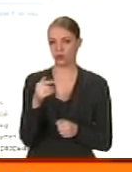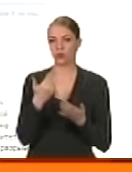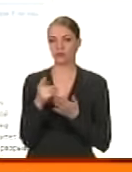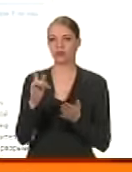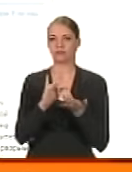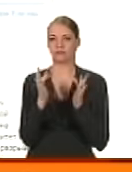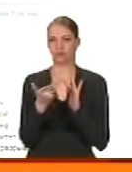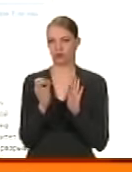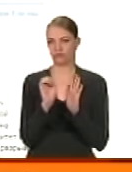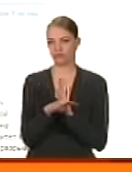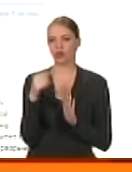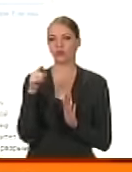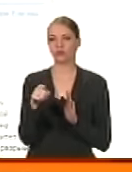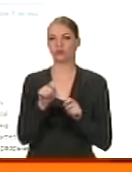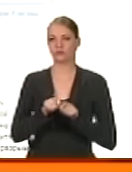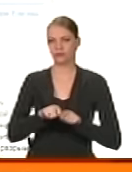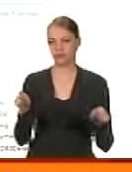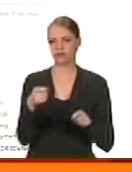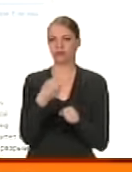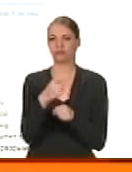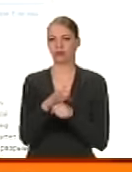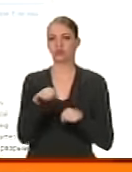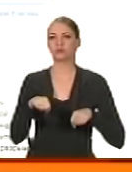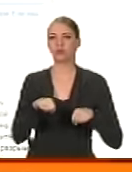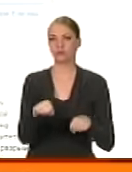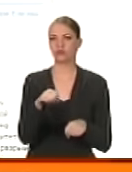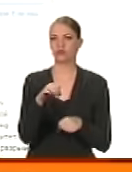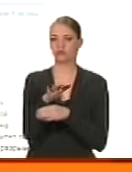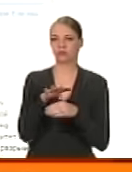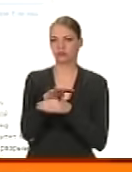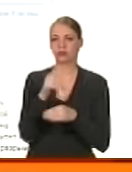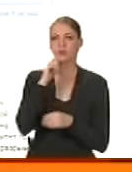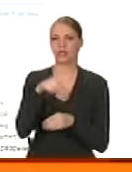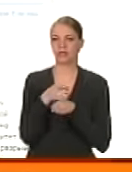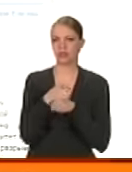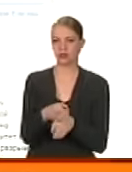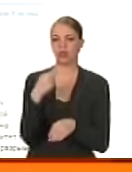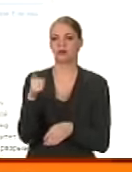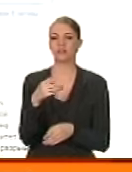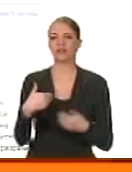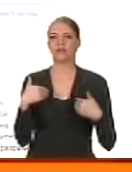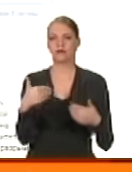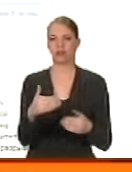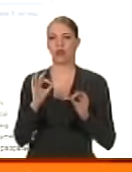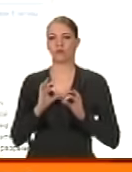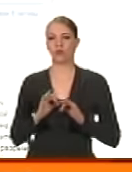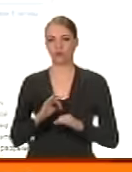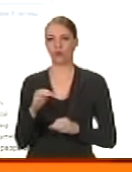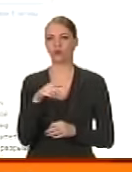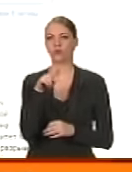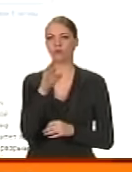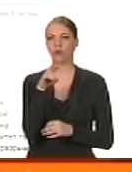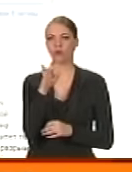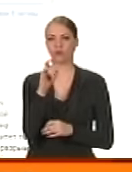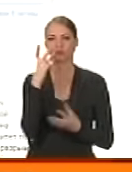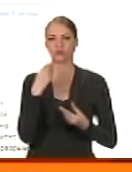її сторінка в соцмережі. Тут вона відверто глузує з побитих ворожими градами українських танків, вітає прокурорку анексованого півострова